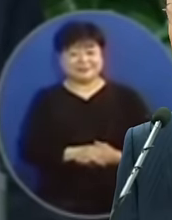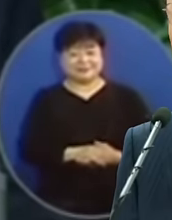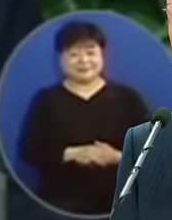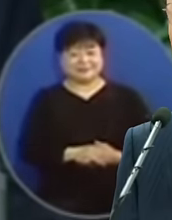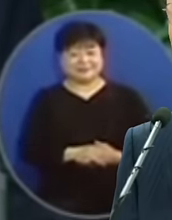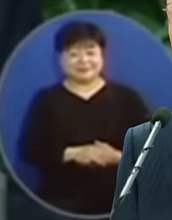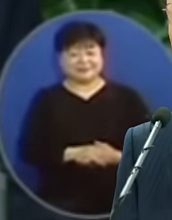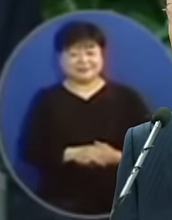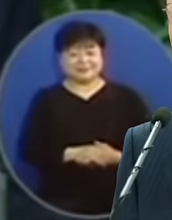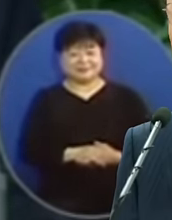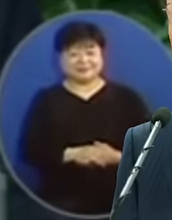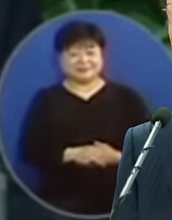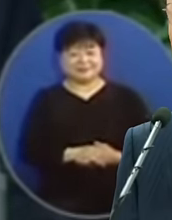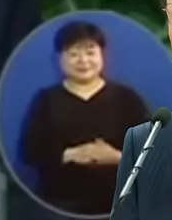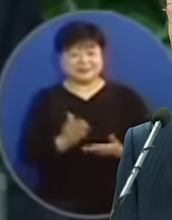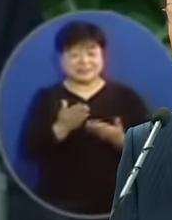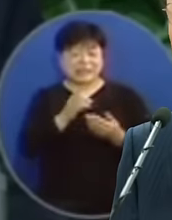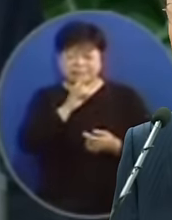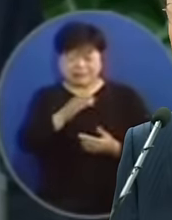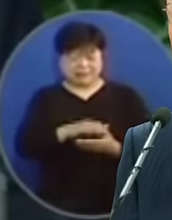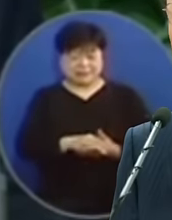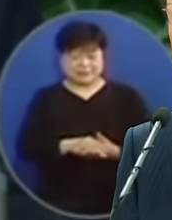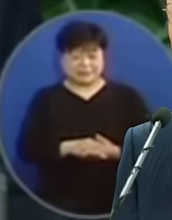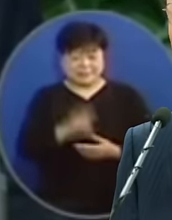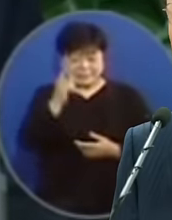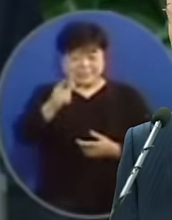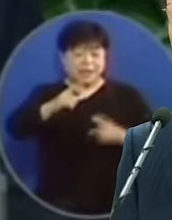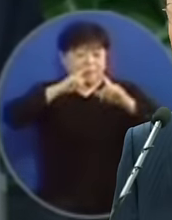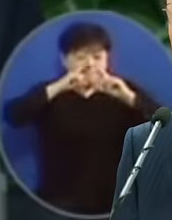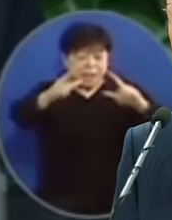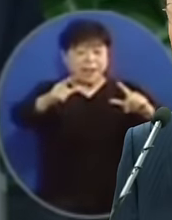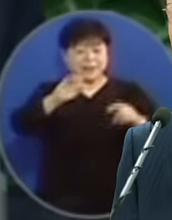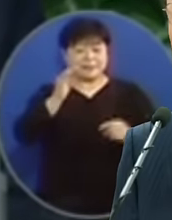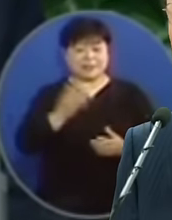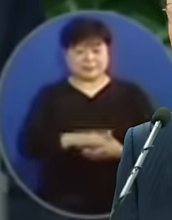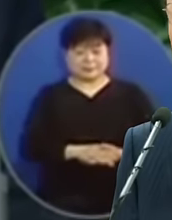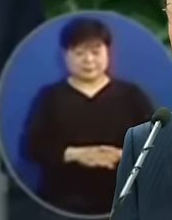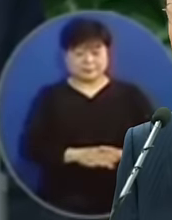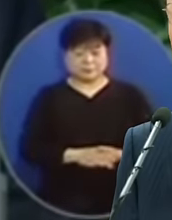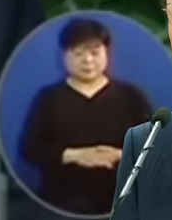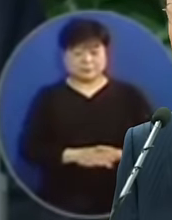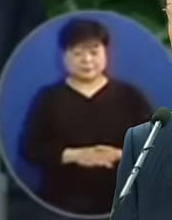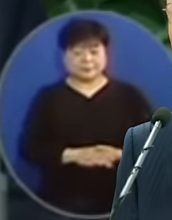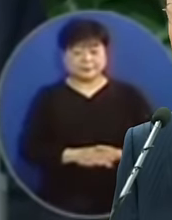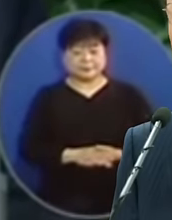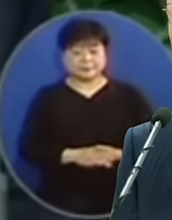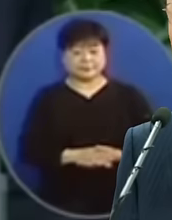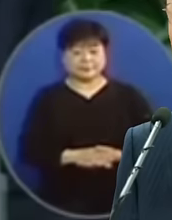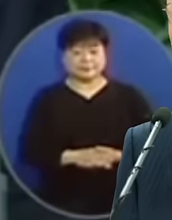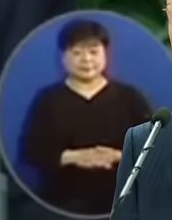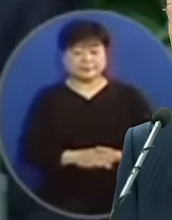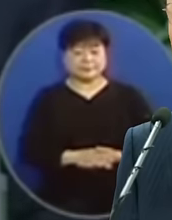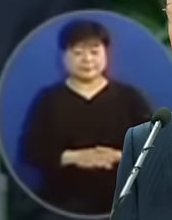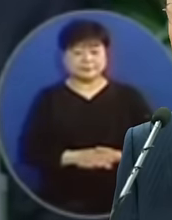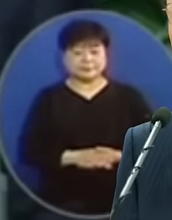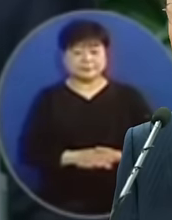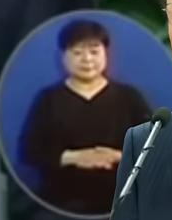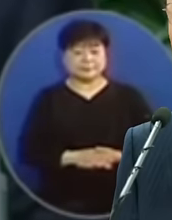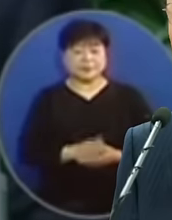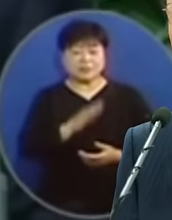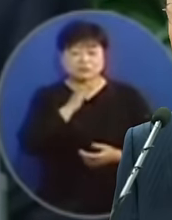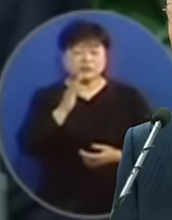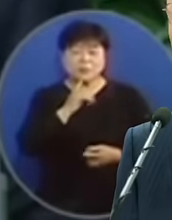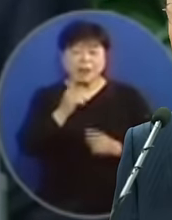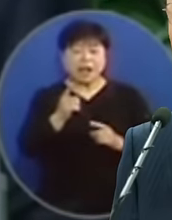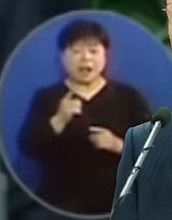있다고 해서 일이 잘 되느냐? 안 됩니다. 강하게 하는 곳으로 끌려가는 것입니다. 부정적인 말을